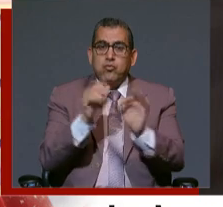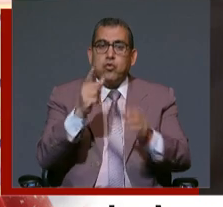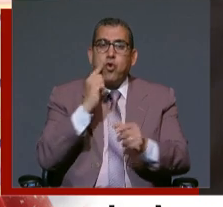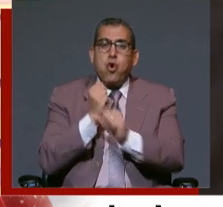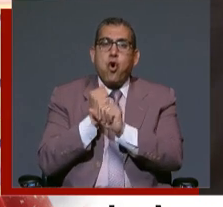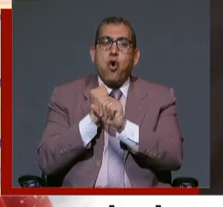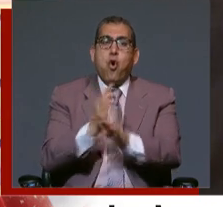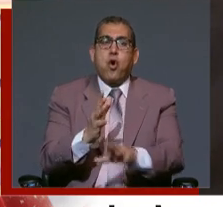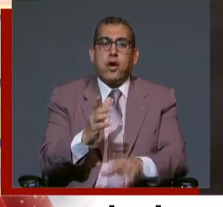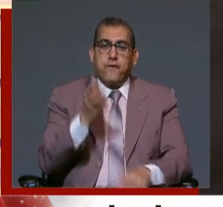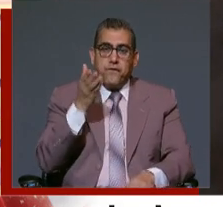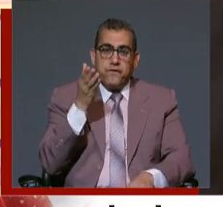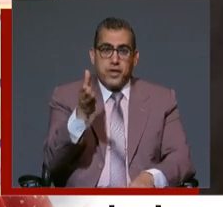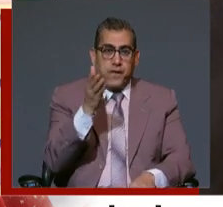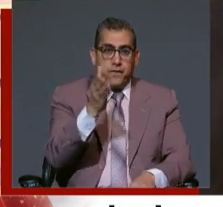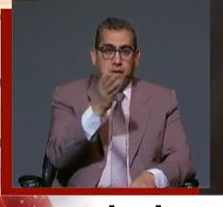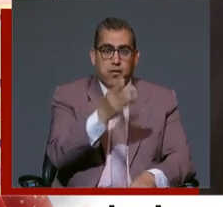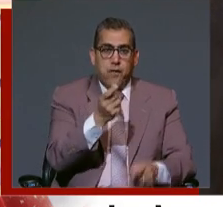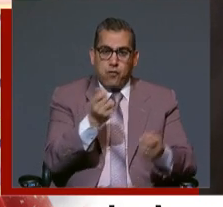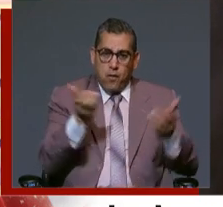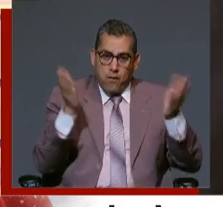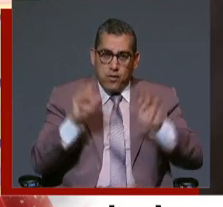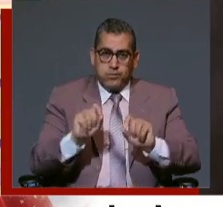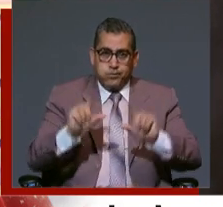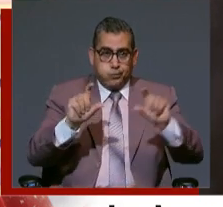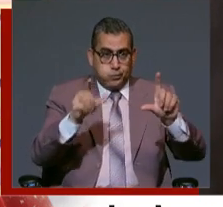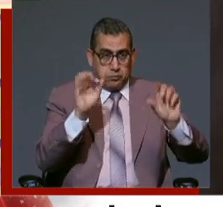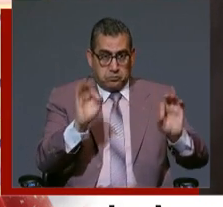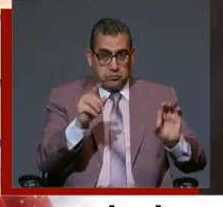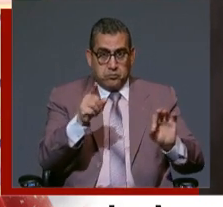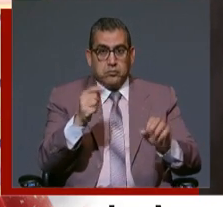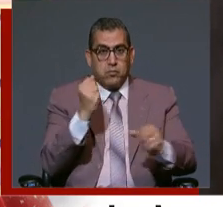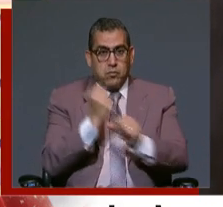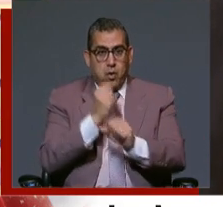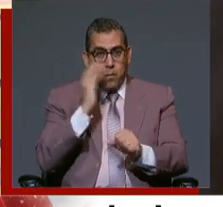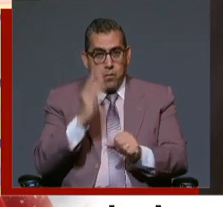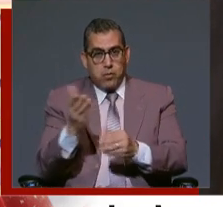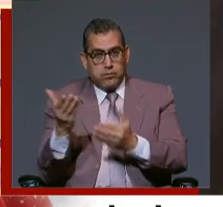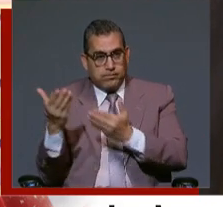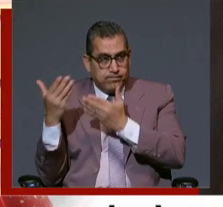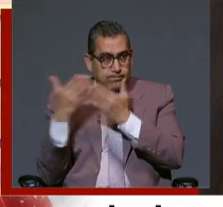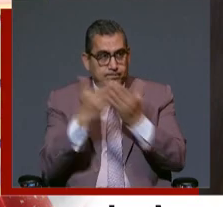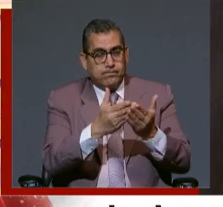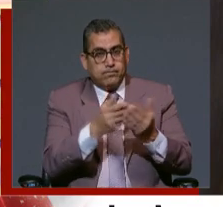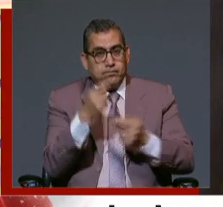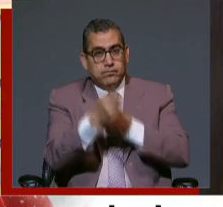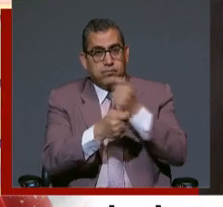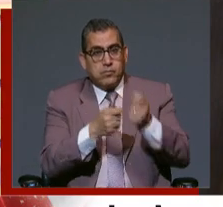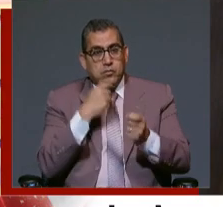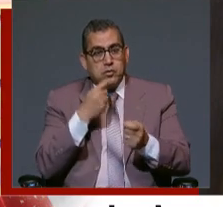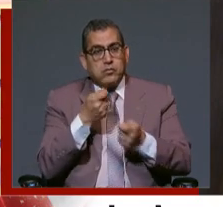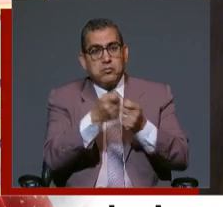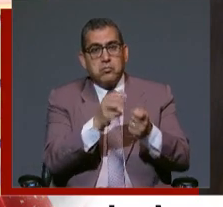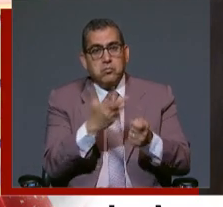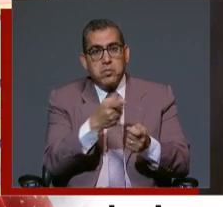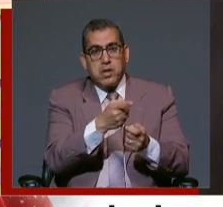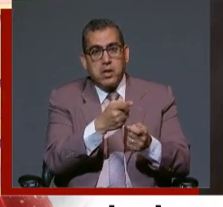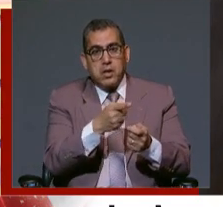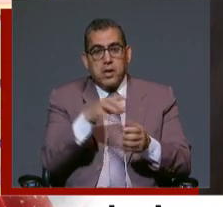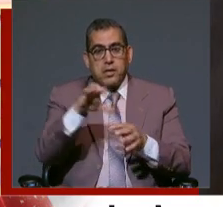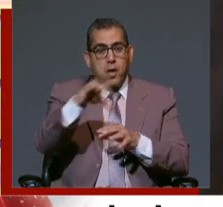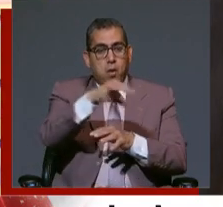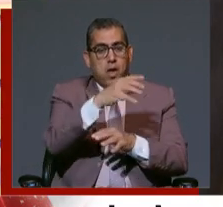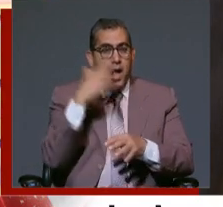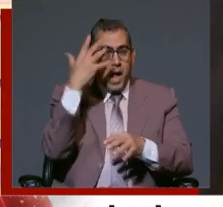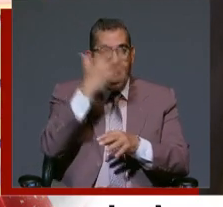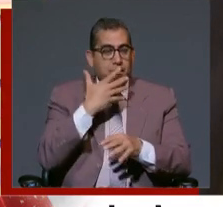أن يبقى عندها أموال أكتر عشان تقدر تدي تمويل ميسر لدول زي القارة